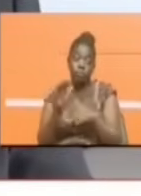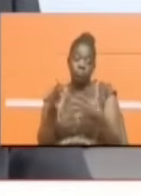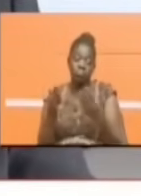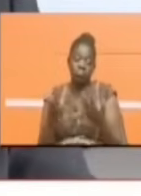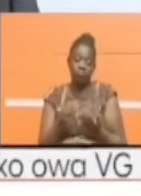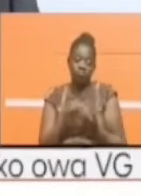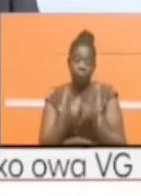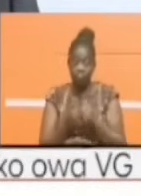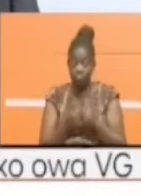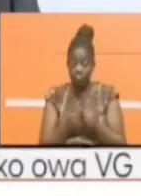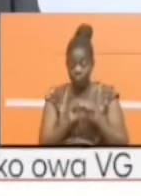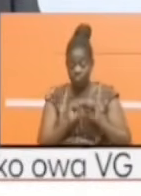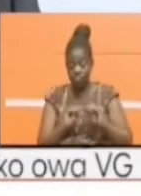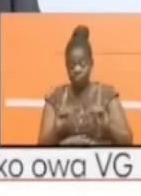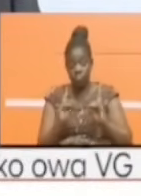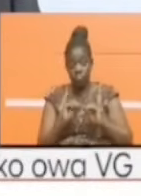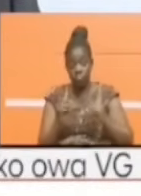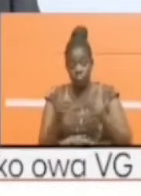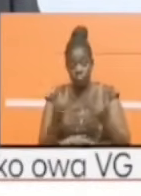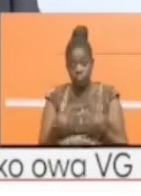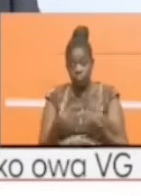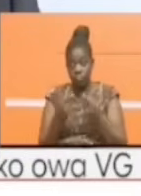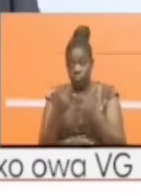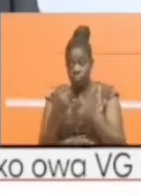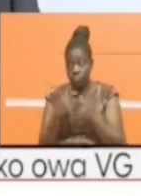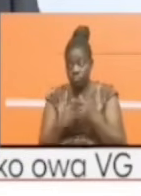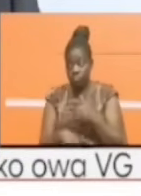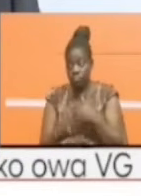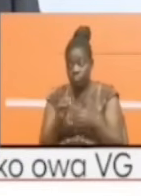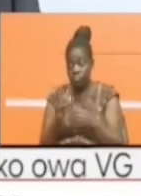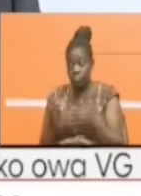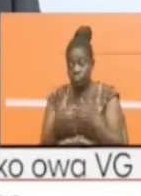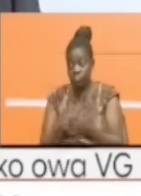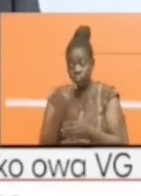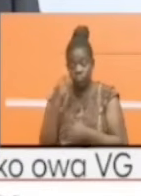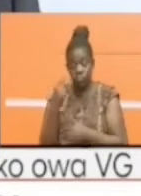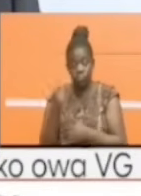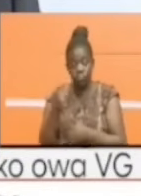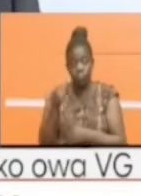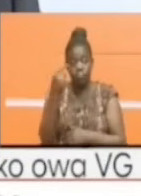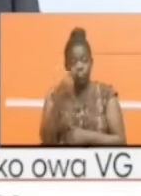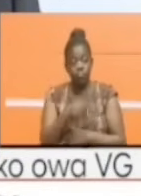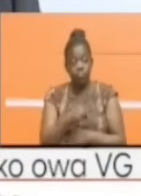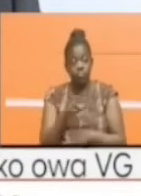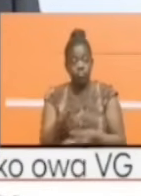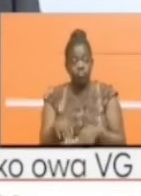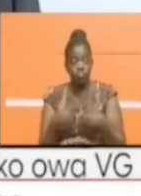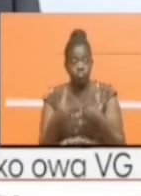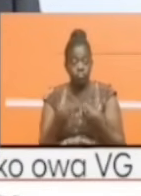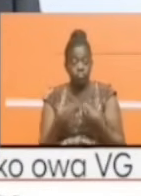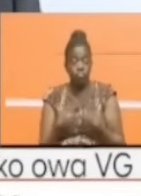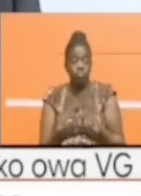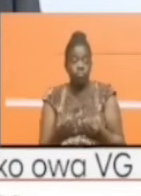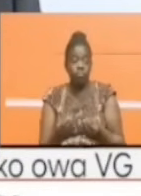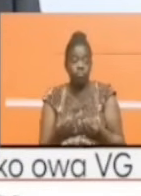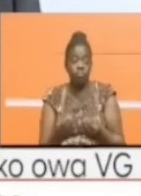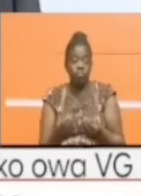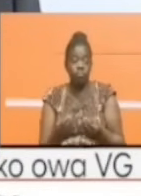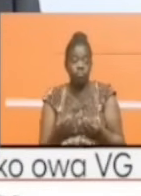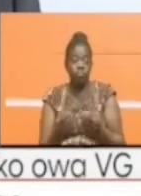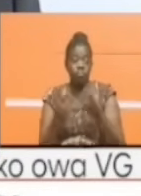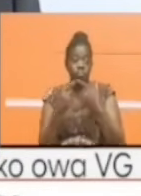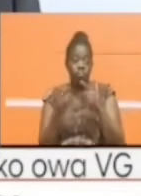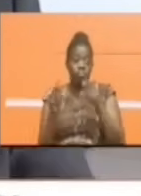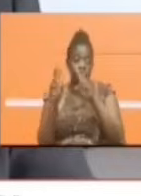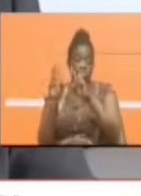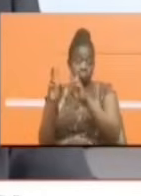ebatawaanyiza okusomesa. Kakati ekyenjawulo kye tubadde tukola mu New Vision nga buli lunaku tuteekamu amasomo